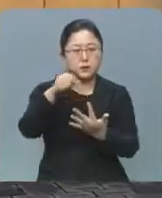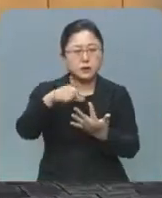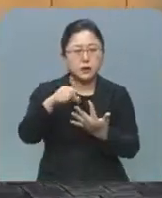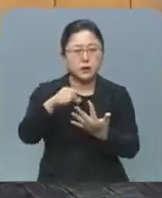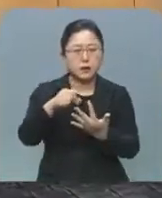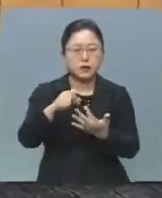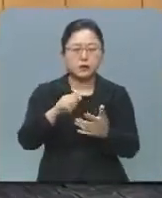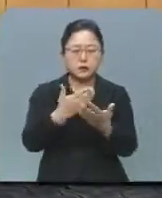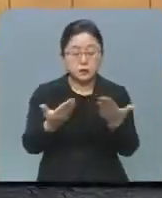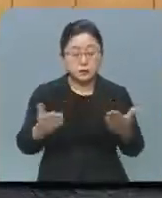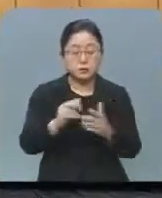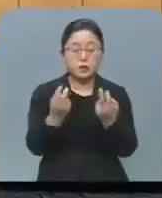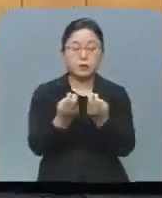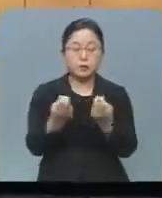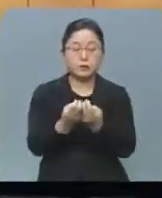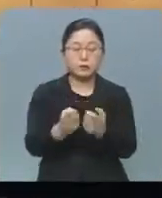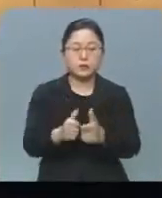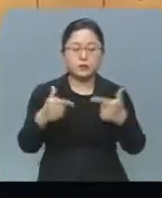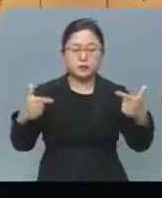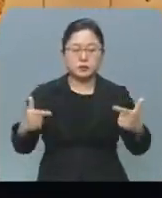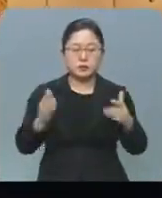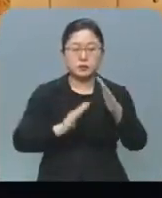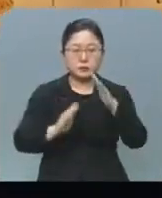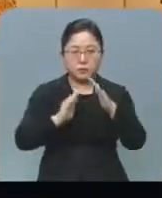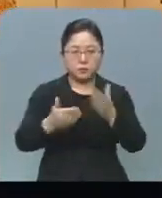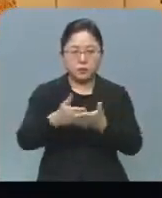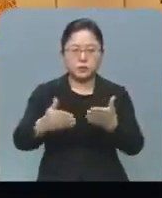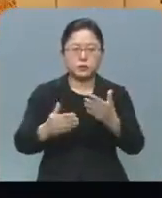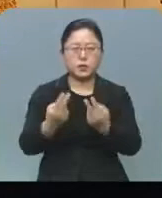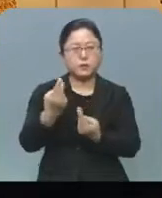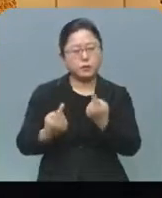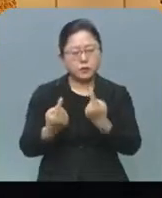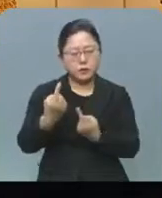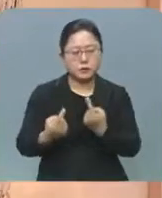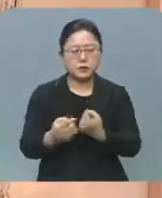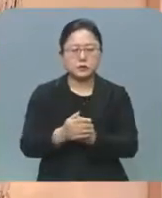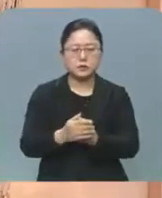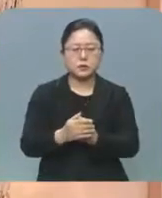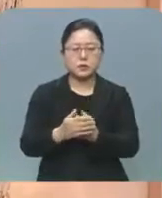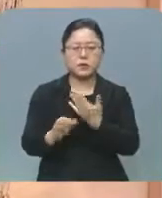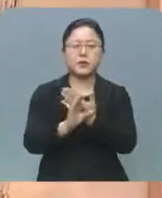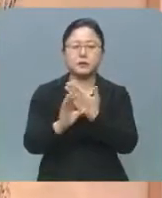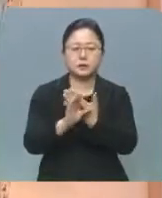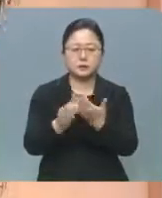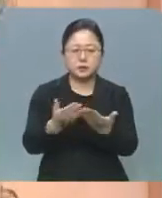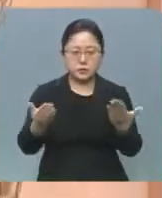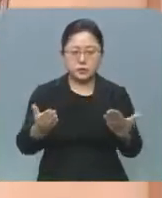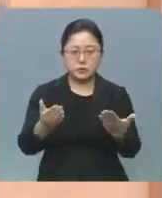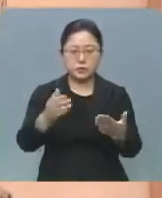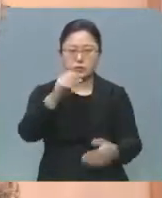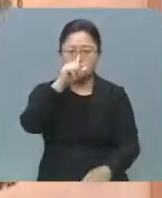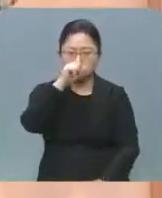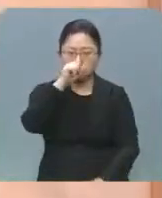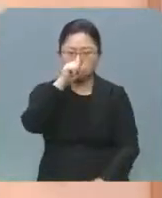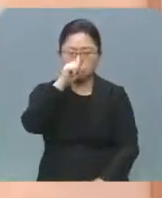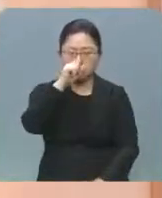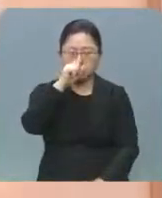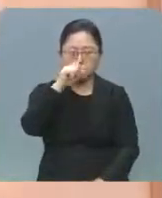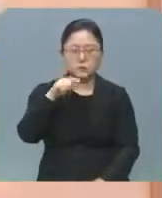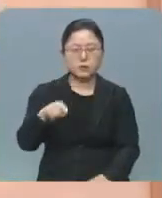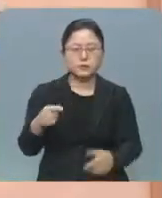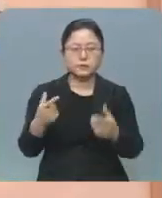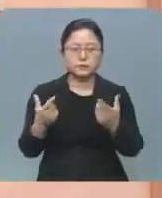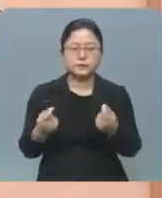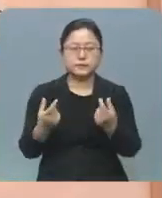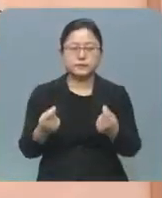선택의 폭을 좀 늘려주는 의미에서 전기 미술관보다는 이렇게 좀 간이 미술관처럼 나온 게